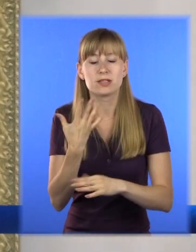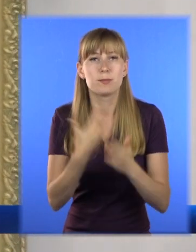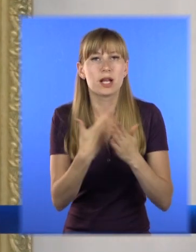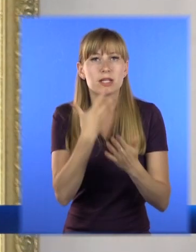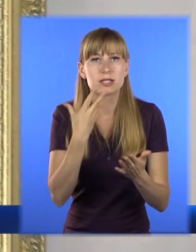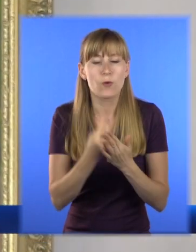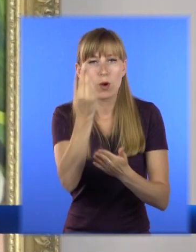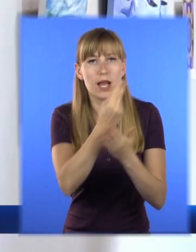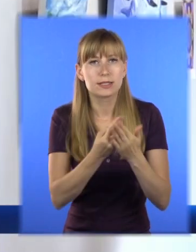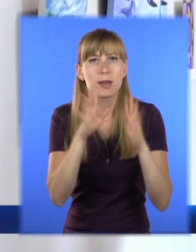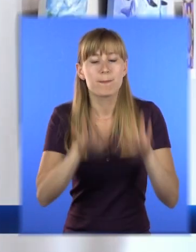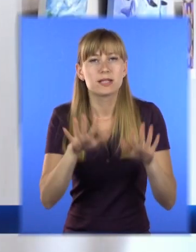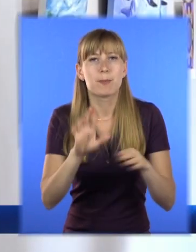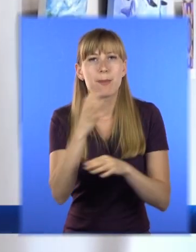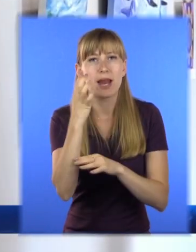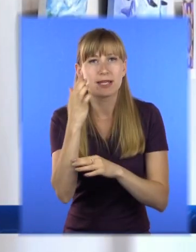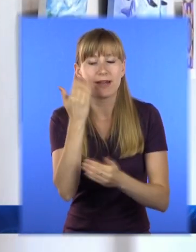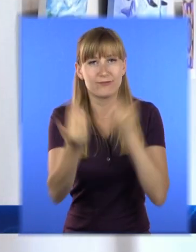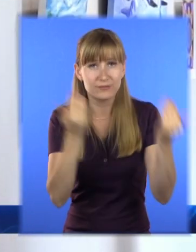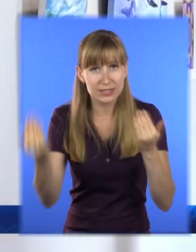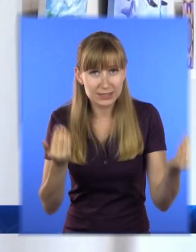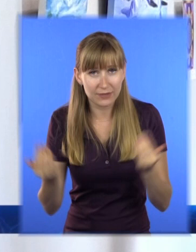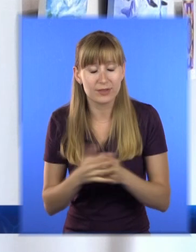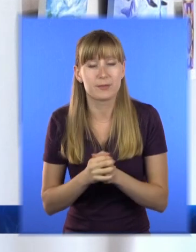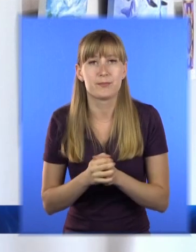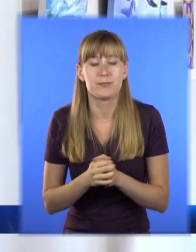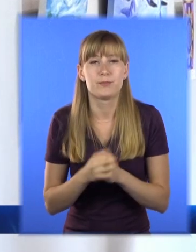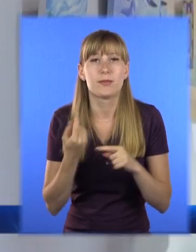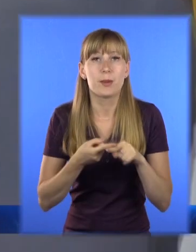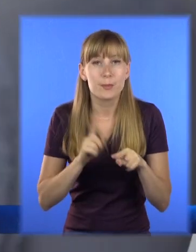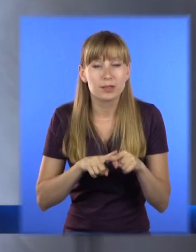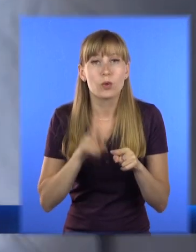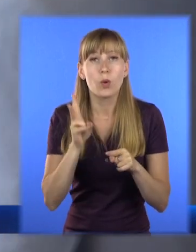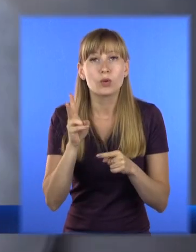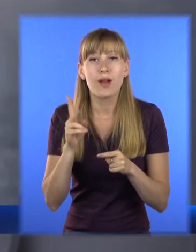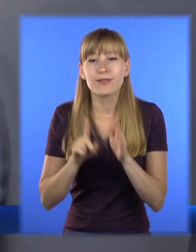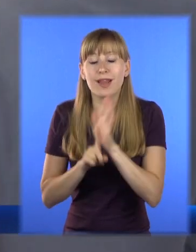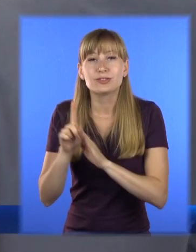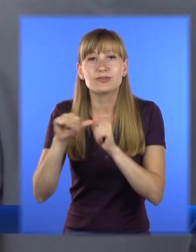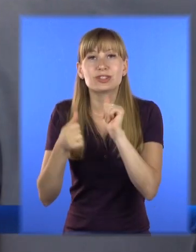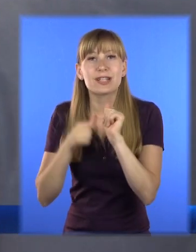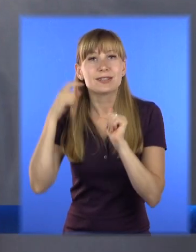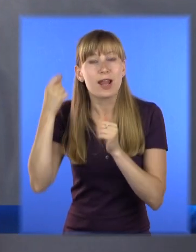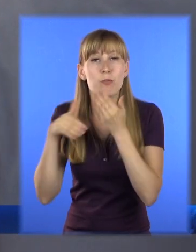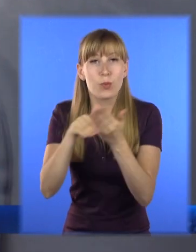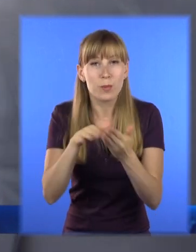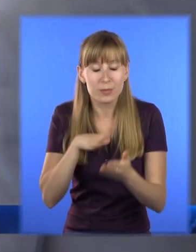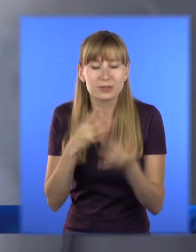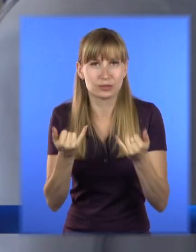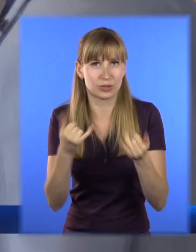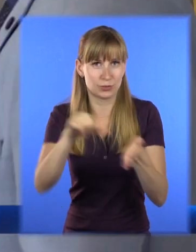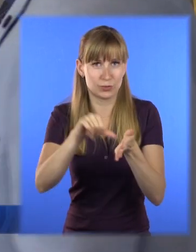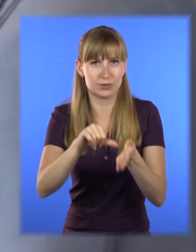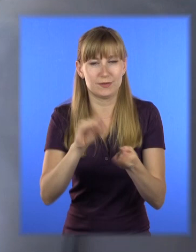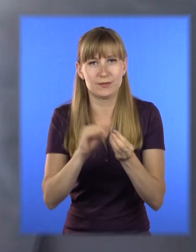стрімкий. У 16 років Микита вперше показав світу свої картини на виставці у бібліотеці. Тому серед сьогоднішніх відвідувачів були і ті, хто допомагали